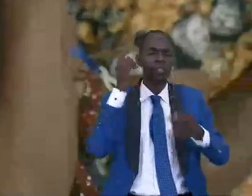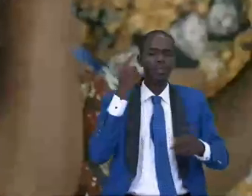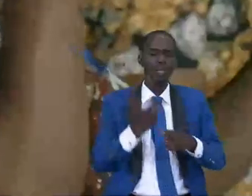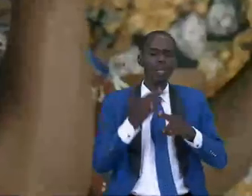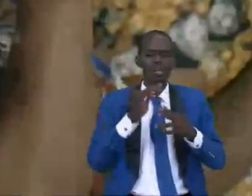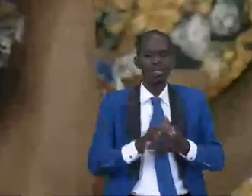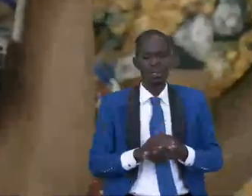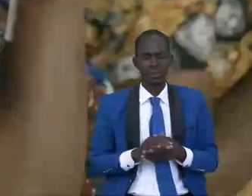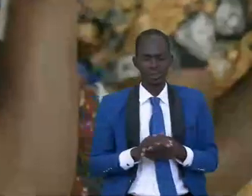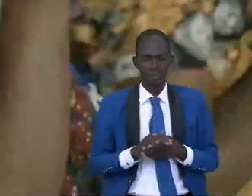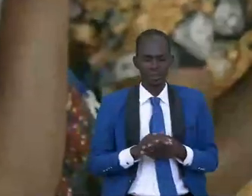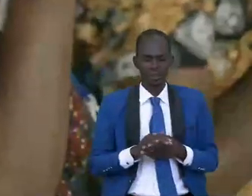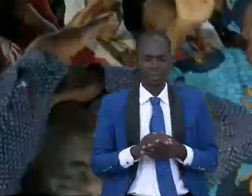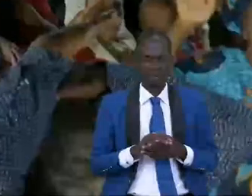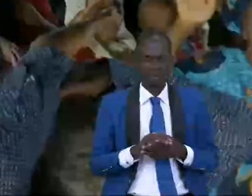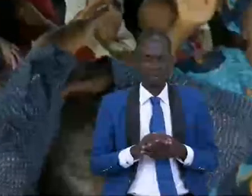de Jésus-Christ.